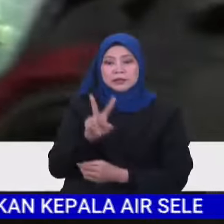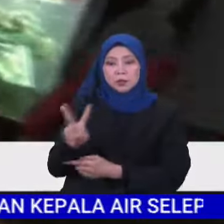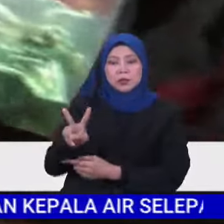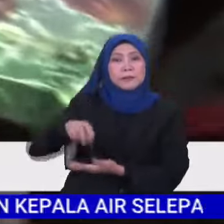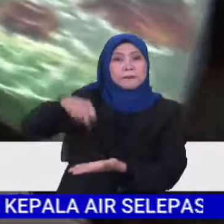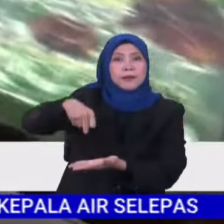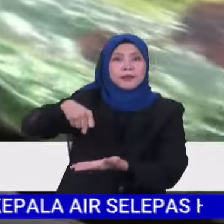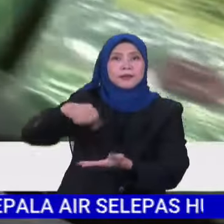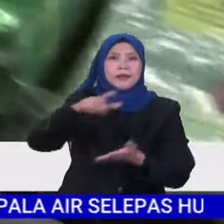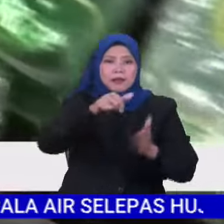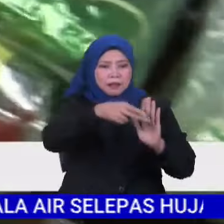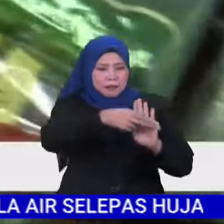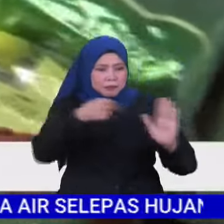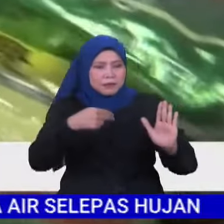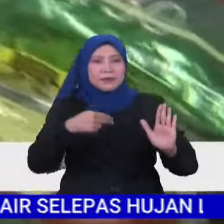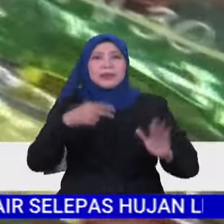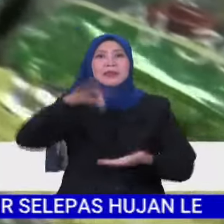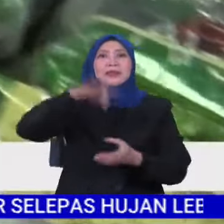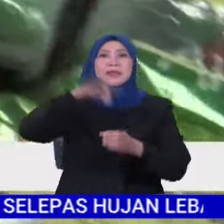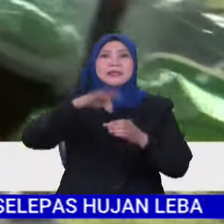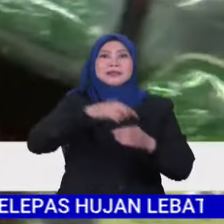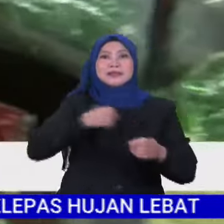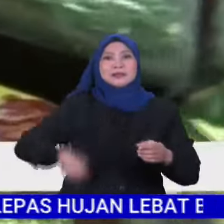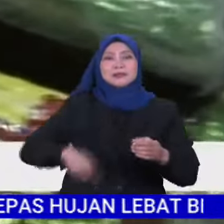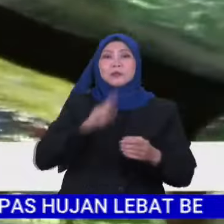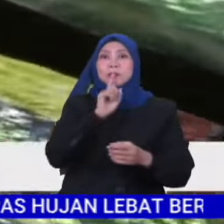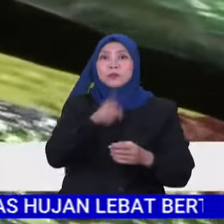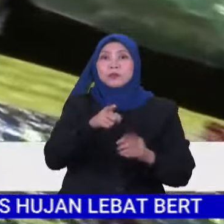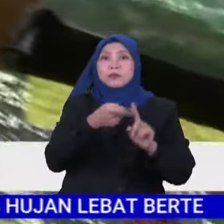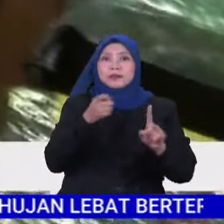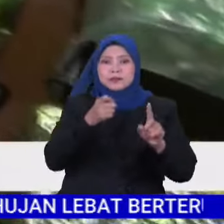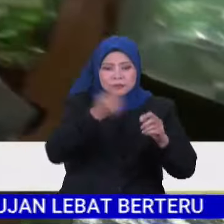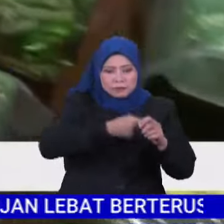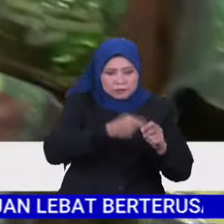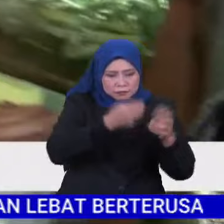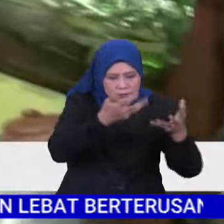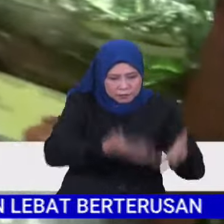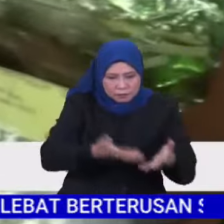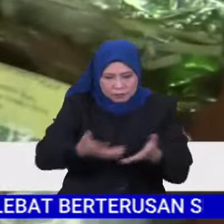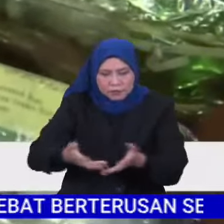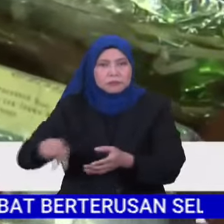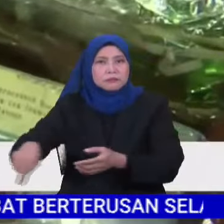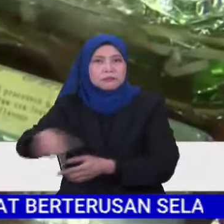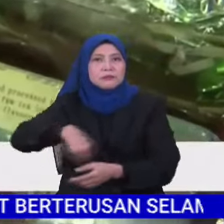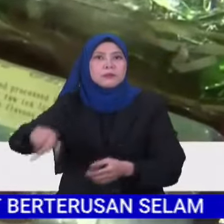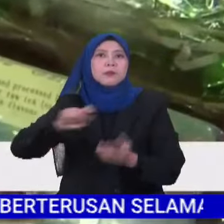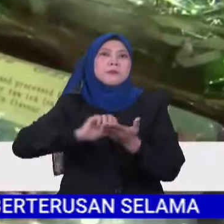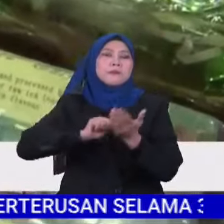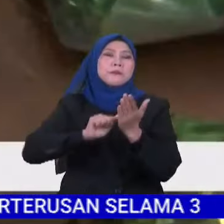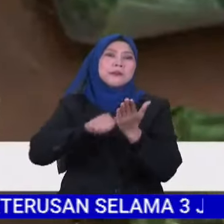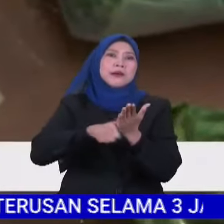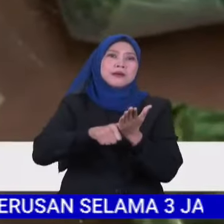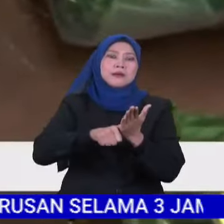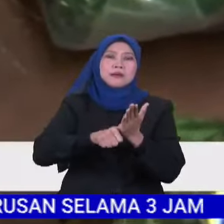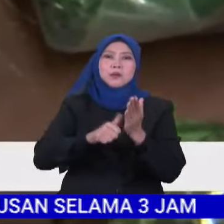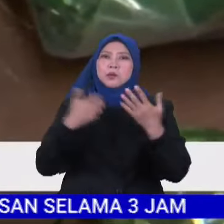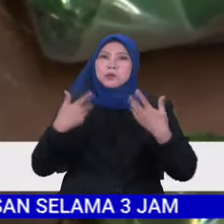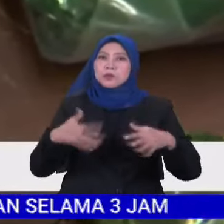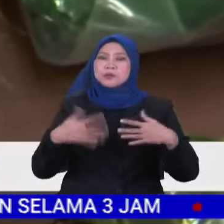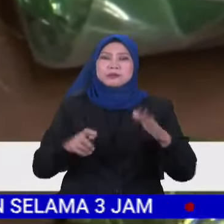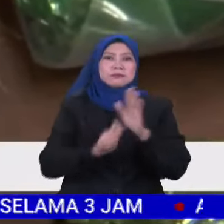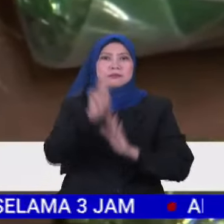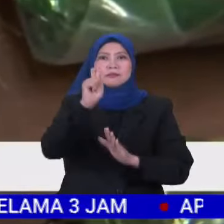paket bungkusan dengan label teh channel seberat satu kilogram bagi setiap paket yang merupakan rampasan dada berprofil tinggi dalam